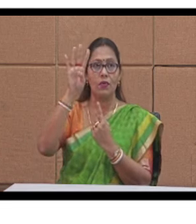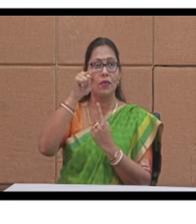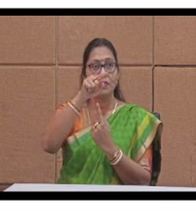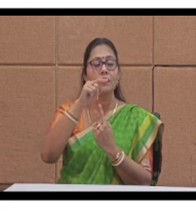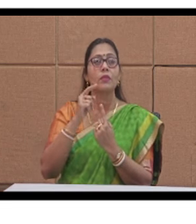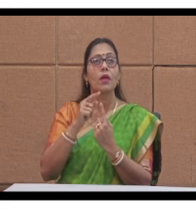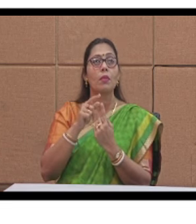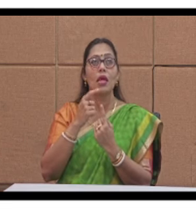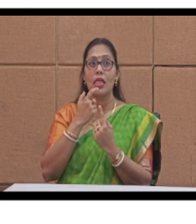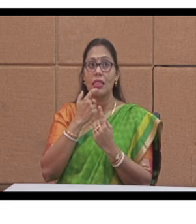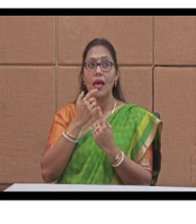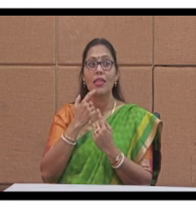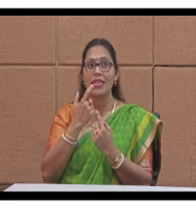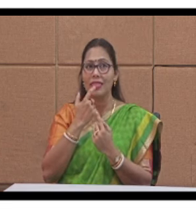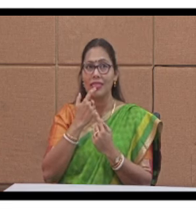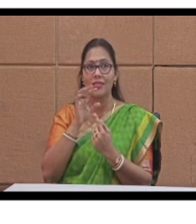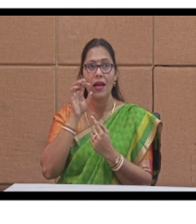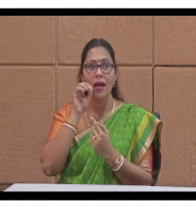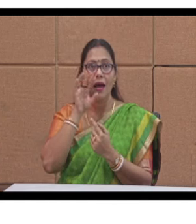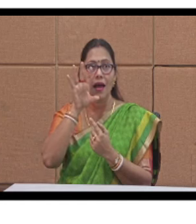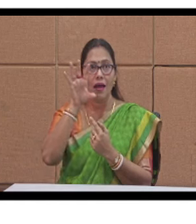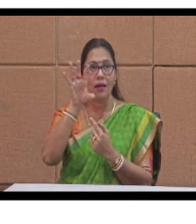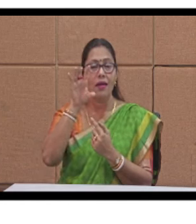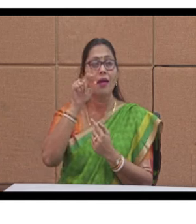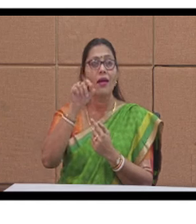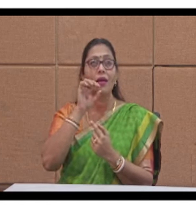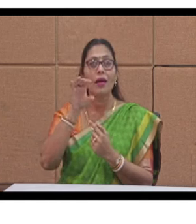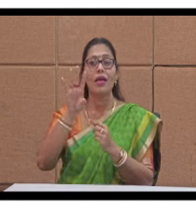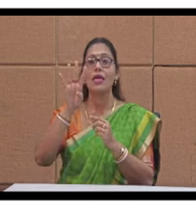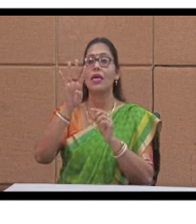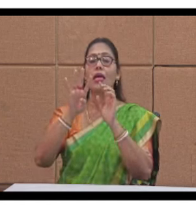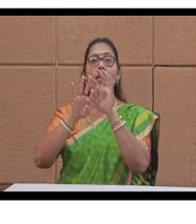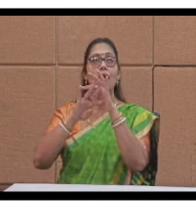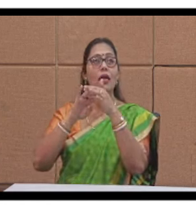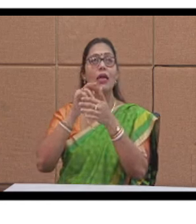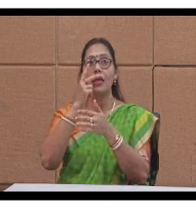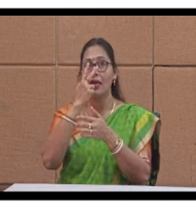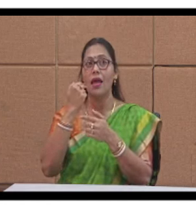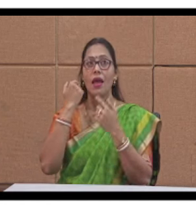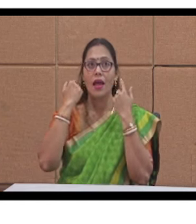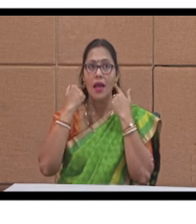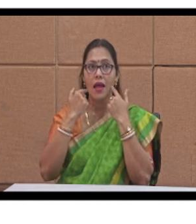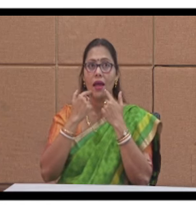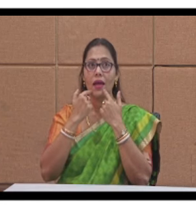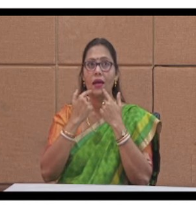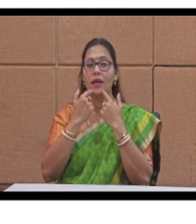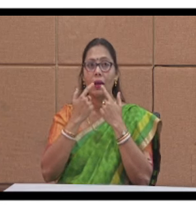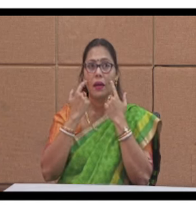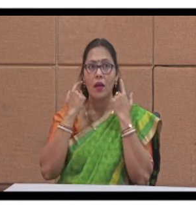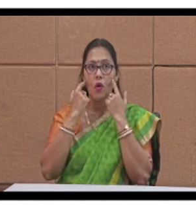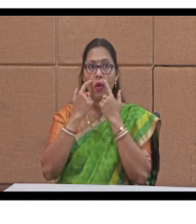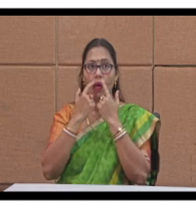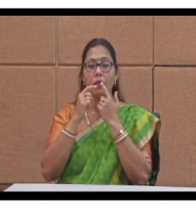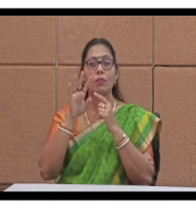তোমরা যখন দাঁতের পাটি বার করো এই চার রকমের দাঁতই সামনে থেকে পাশের দিকে